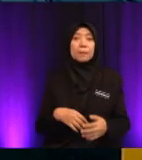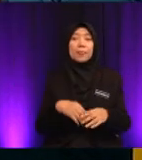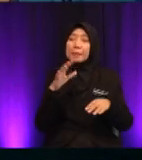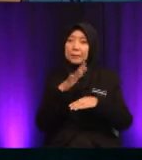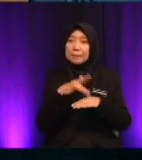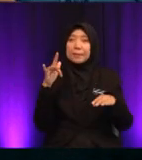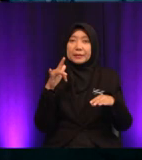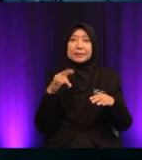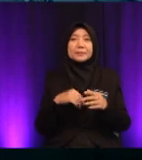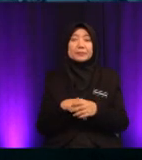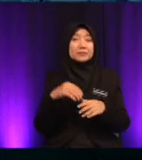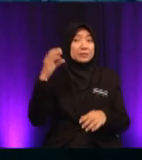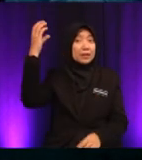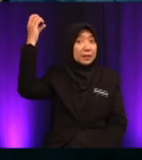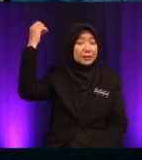fotonya